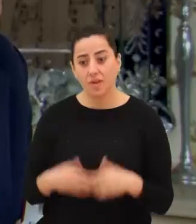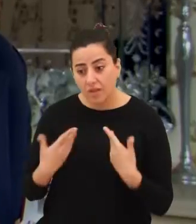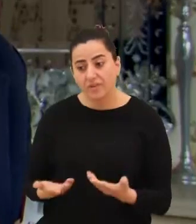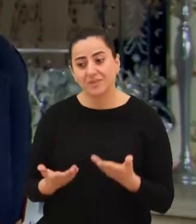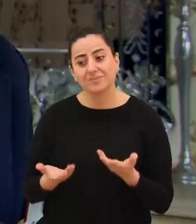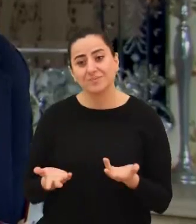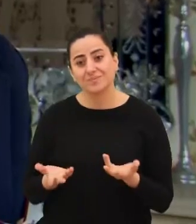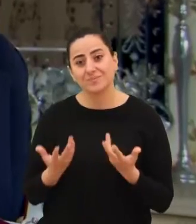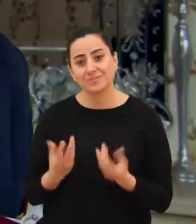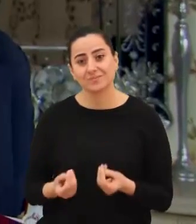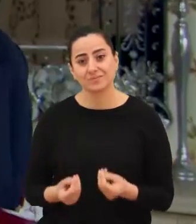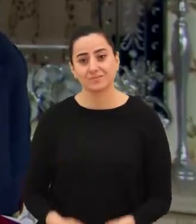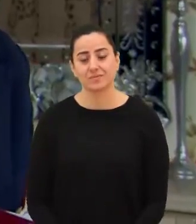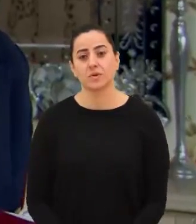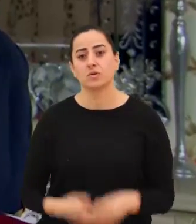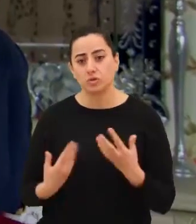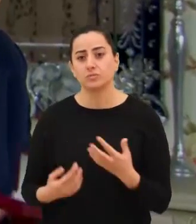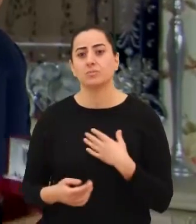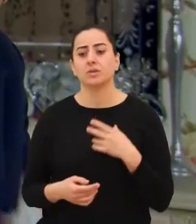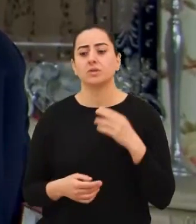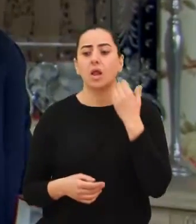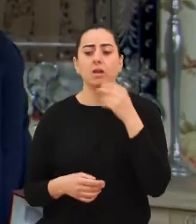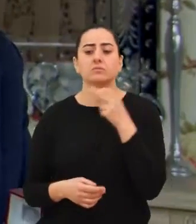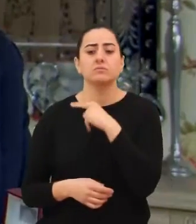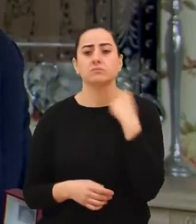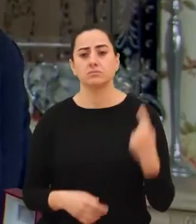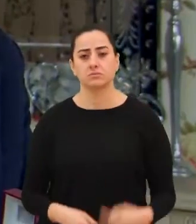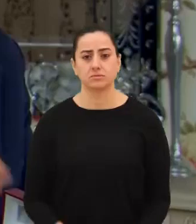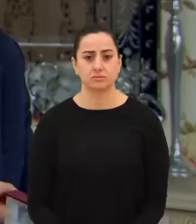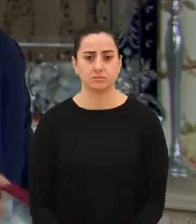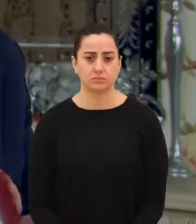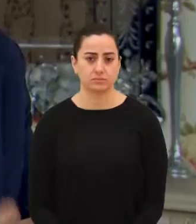öyle hayatım ya. Ya yoksa ben sana hiç yalan söyler miyim?